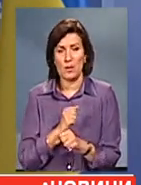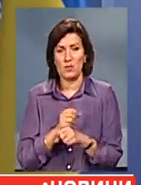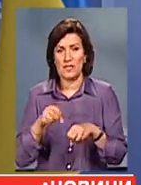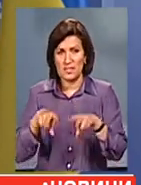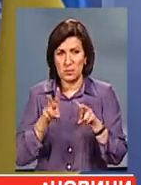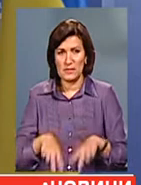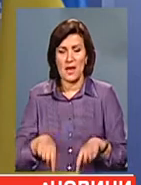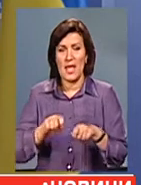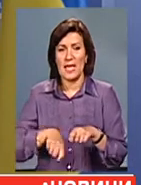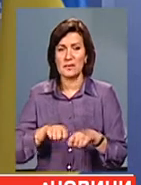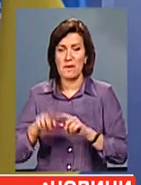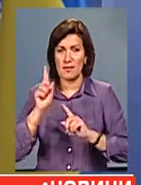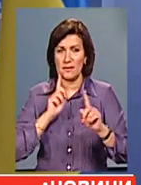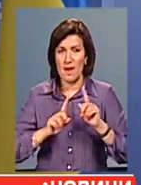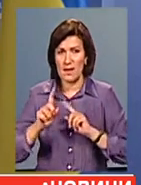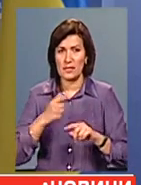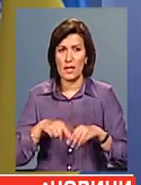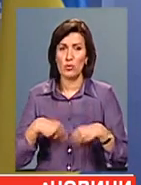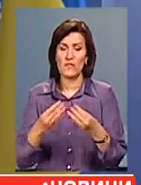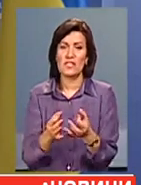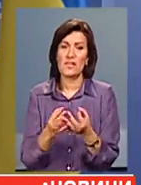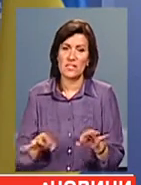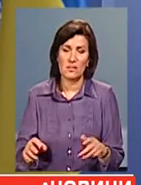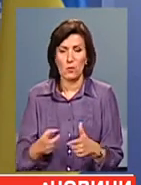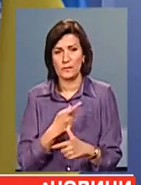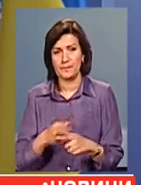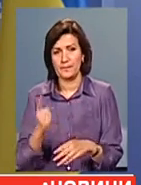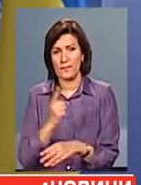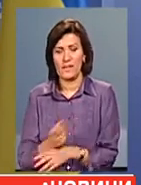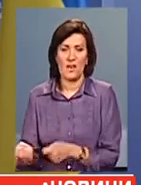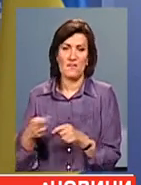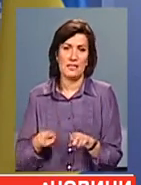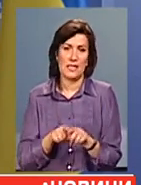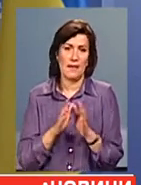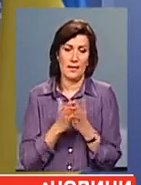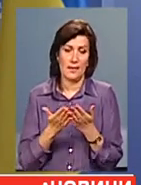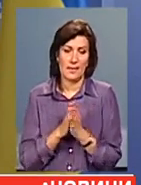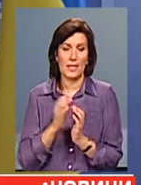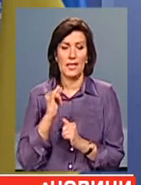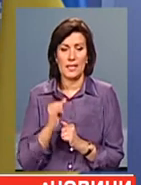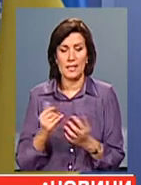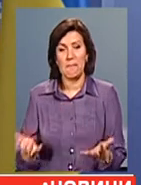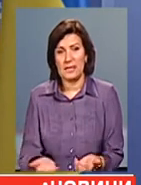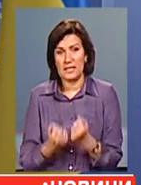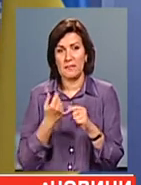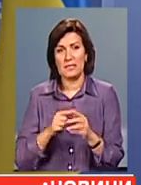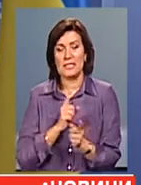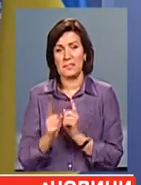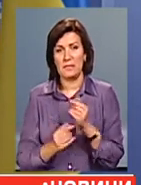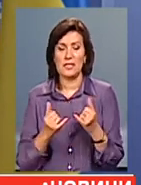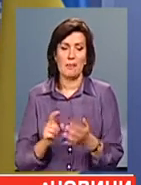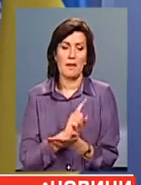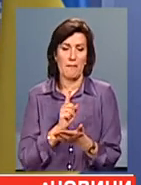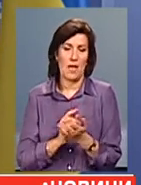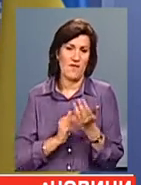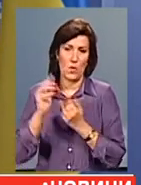спеціальна експертна рада, яка буде видавати дозвіл або заборону на ввезення таких книг. Ну і підтримати ці зміни тепер